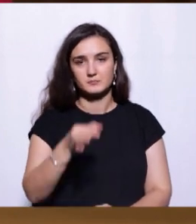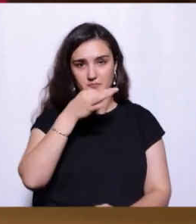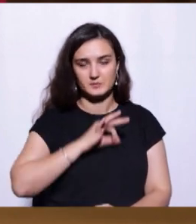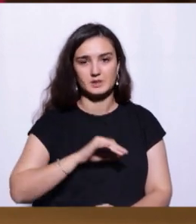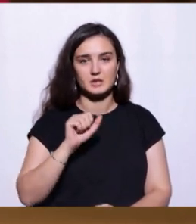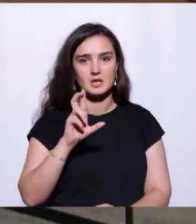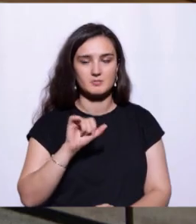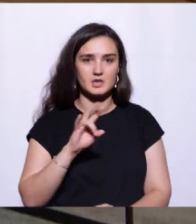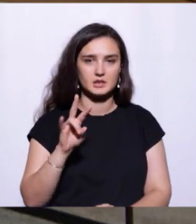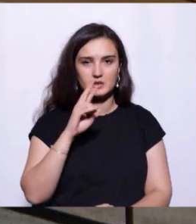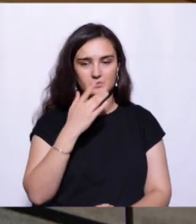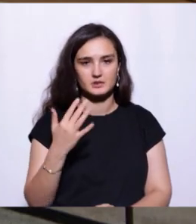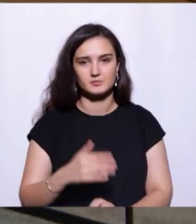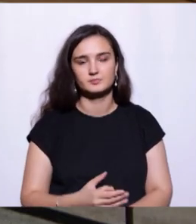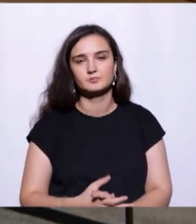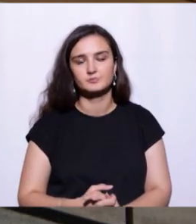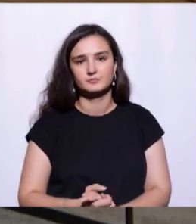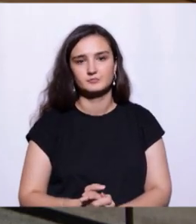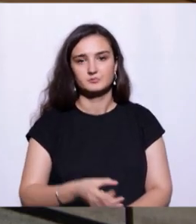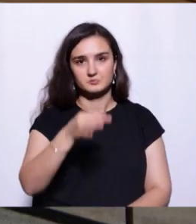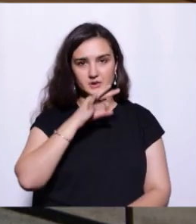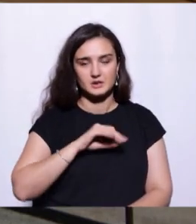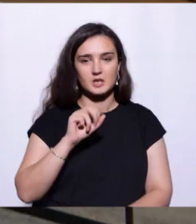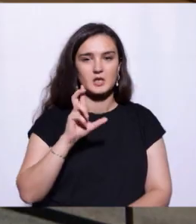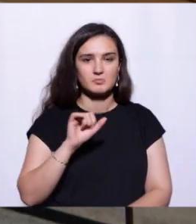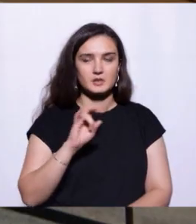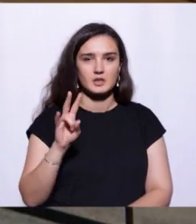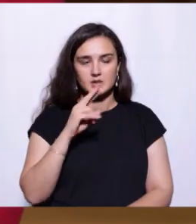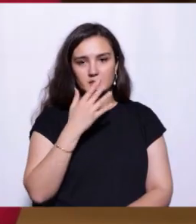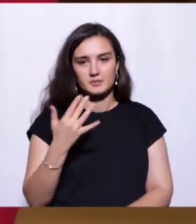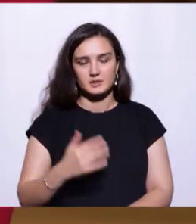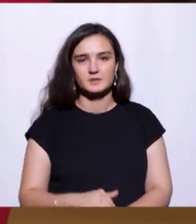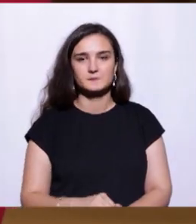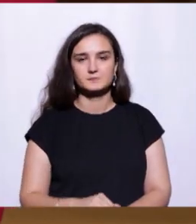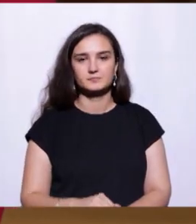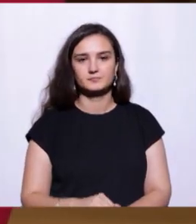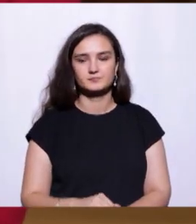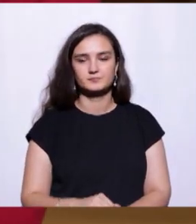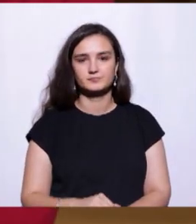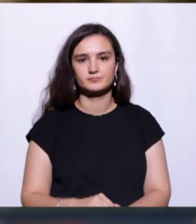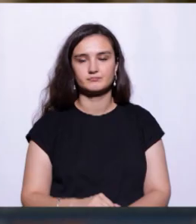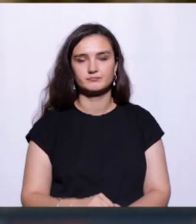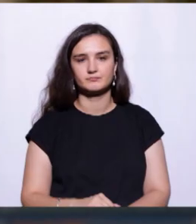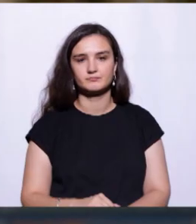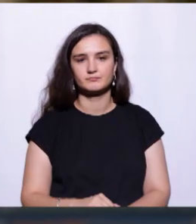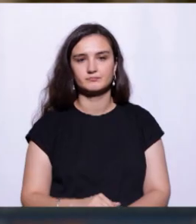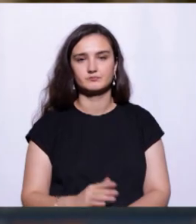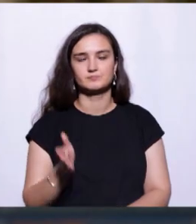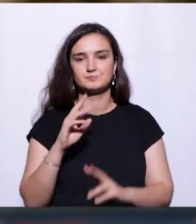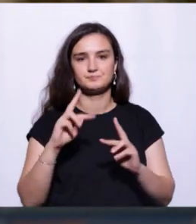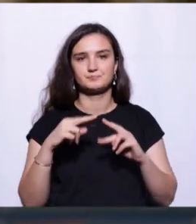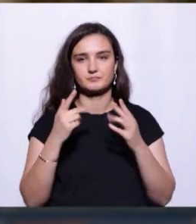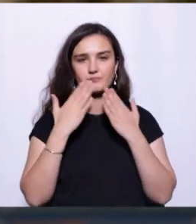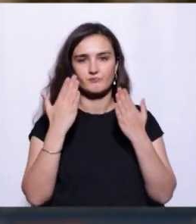pill, აბი ან ტაბლეტი. Pill. აბი ან ტაბლეტი. Now, let's move on to our